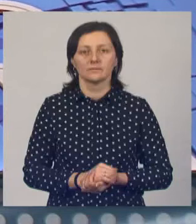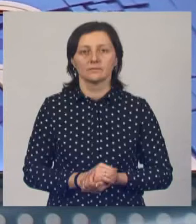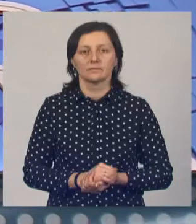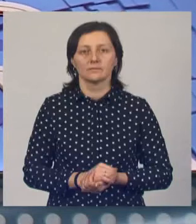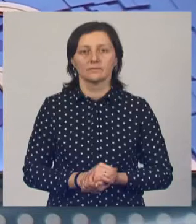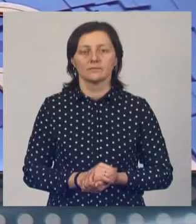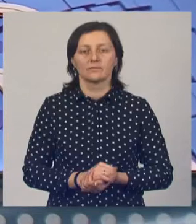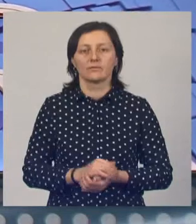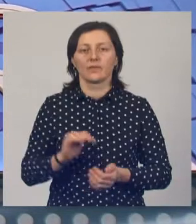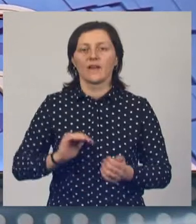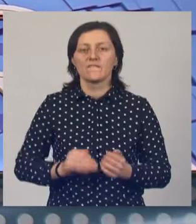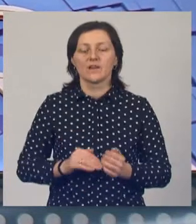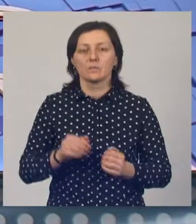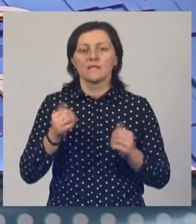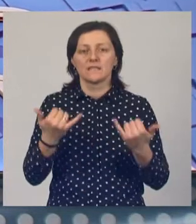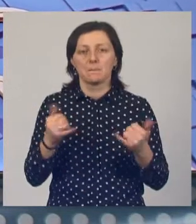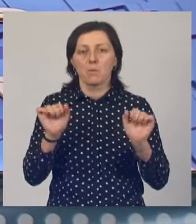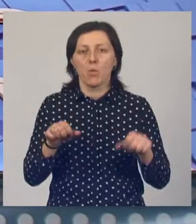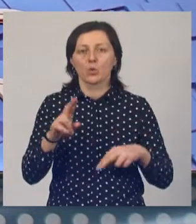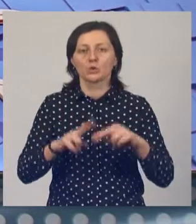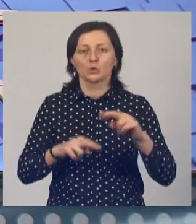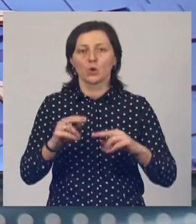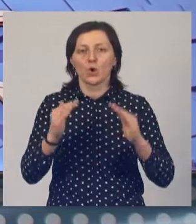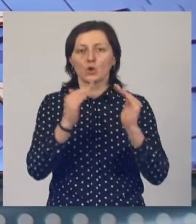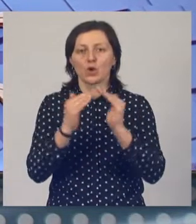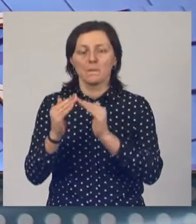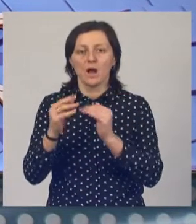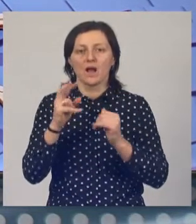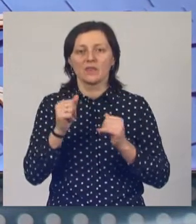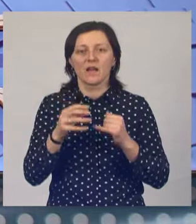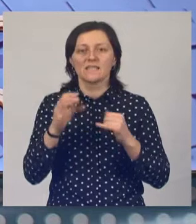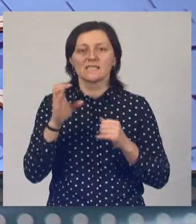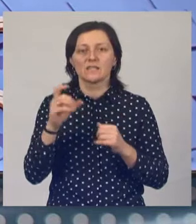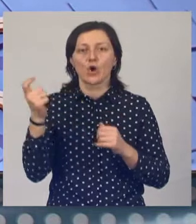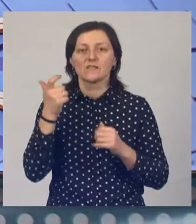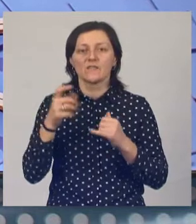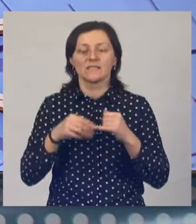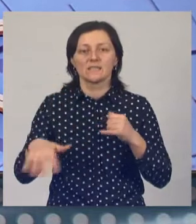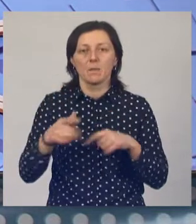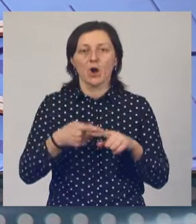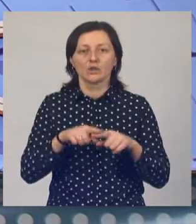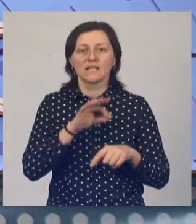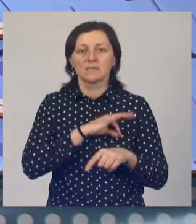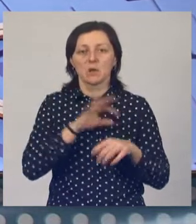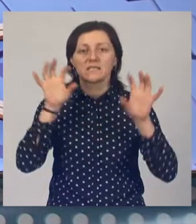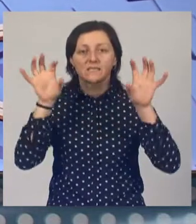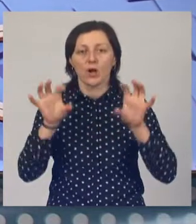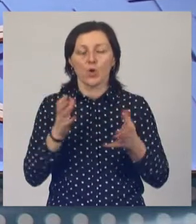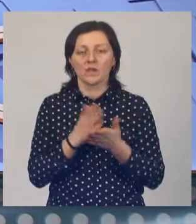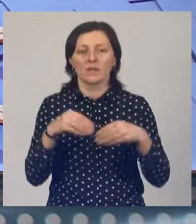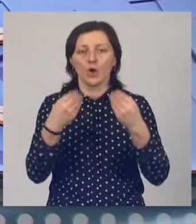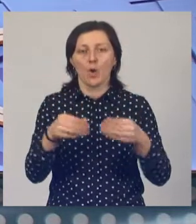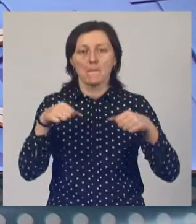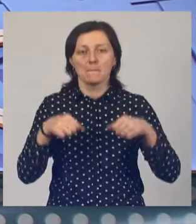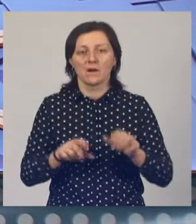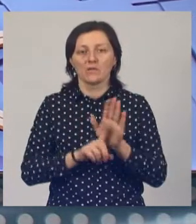фермеры теперь могут строить жилые дома на сельскохозяйственных землях которые используют федеральный закон дающий такое право вступил в силу